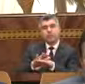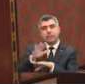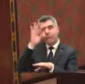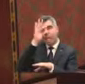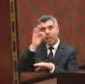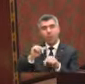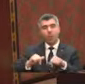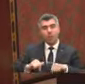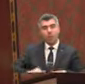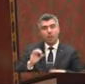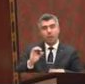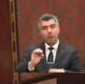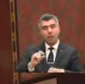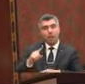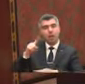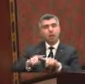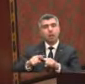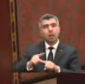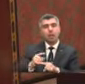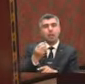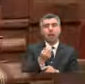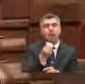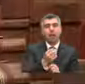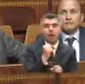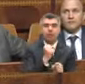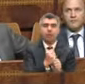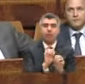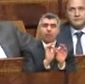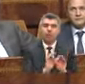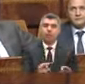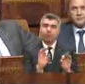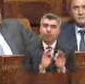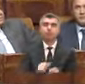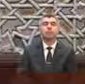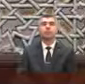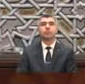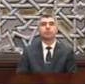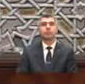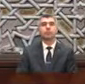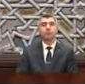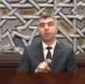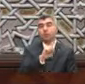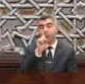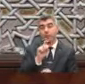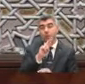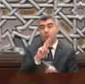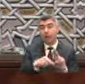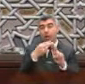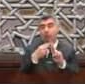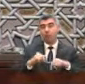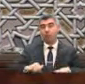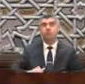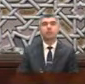في مجال محاربة ظاهرة تشغيل القاصرين، وشكرا. شكرا سيدة النائبة المحترمة. التعقيب للسيدة